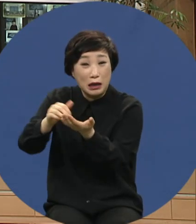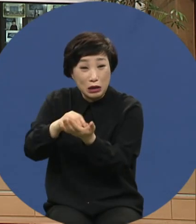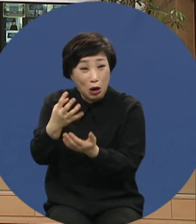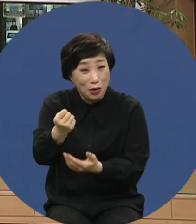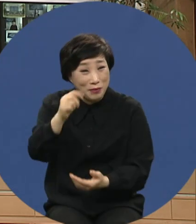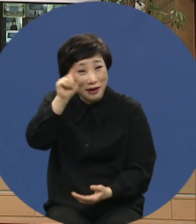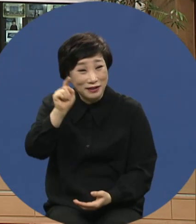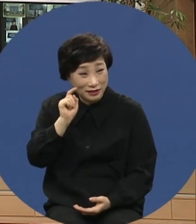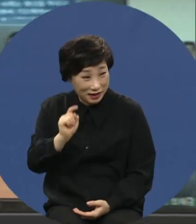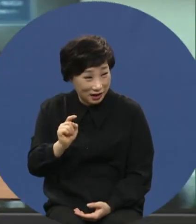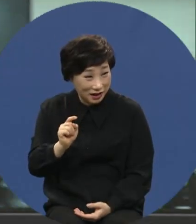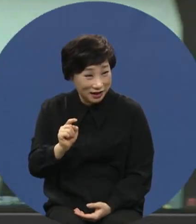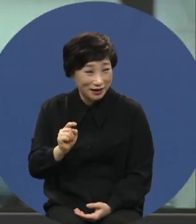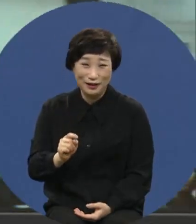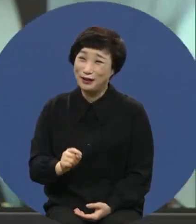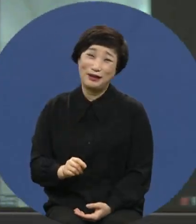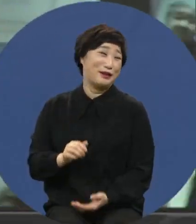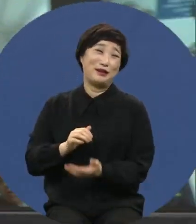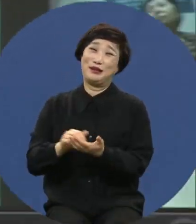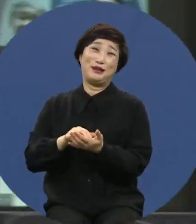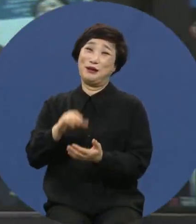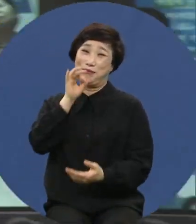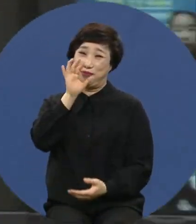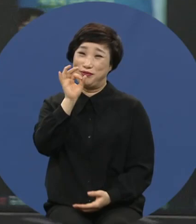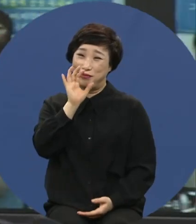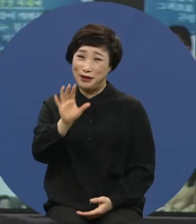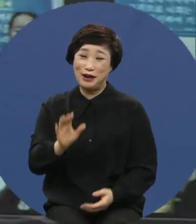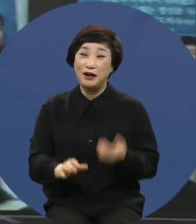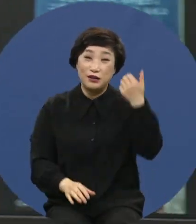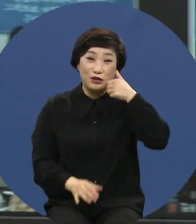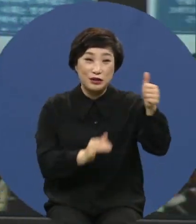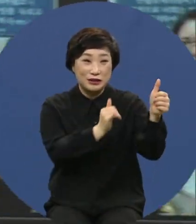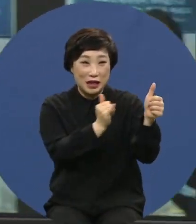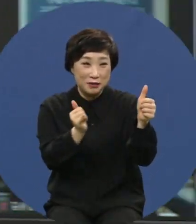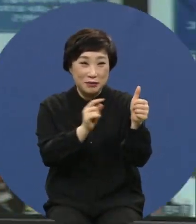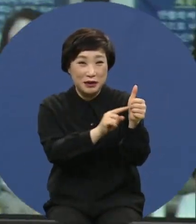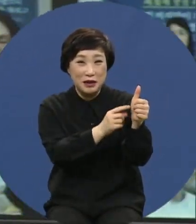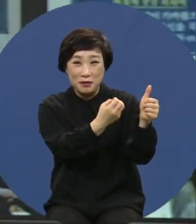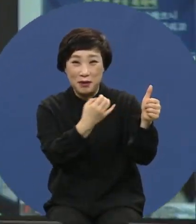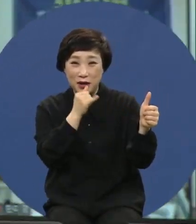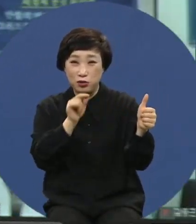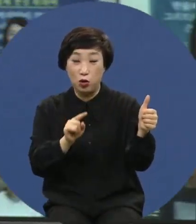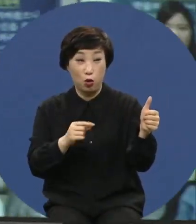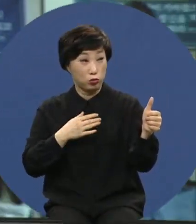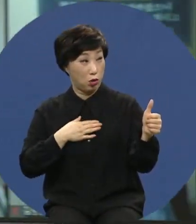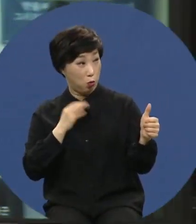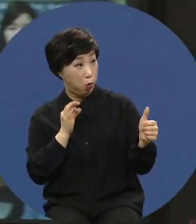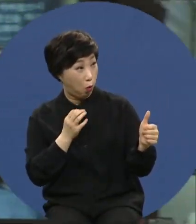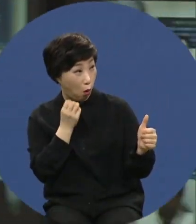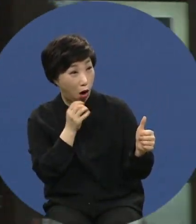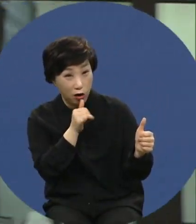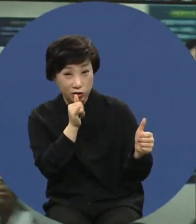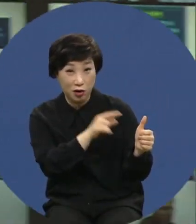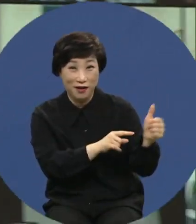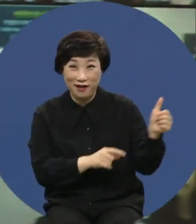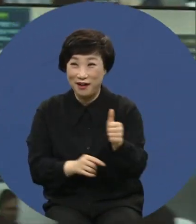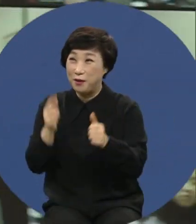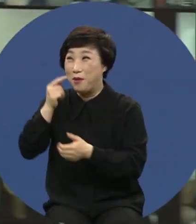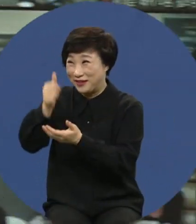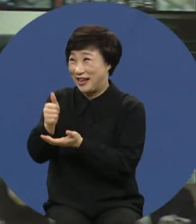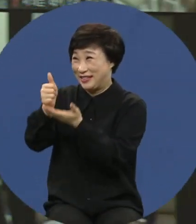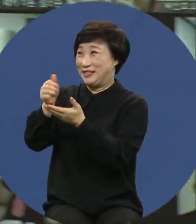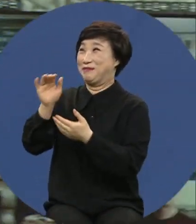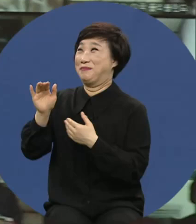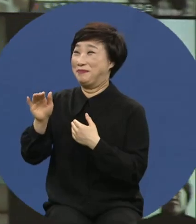될까? 어떤 사람은 말합니다. 저도 그런 사람 봤어요. 목사님,